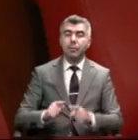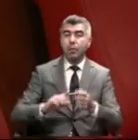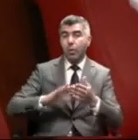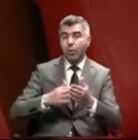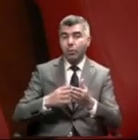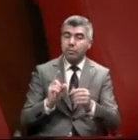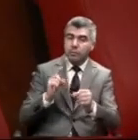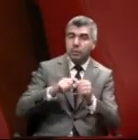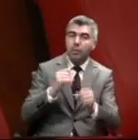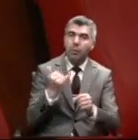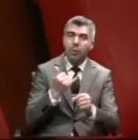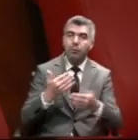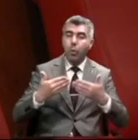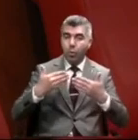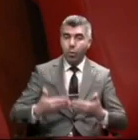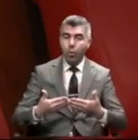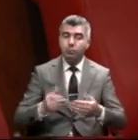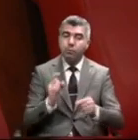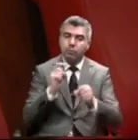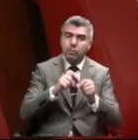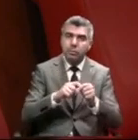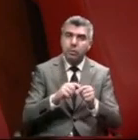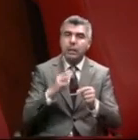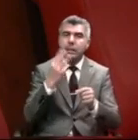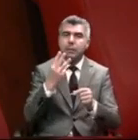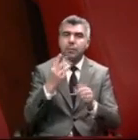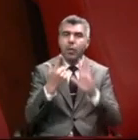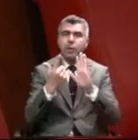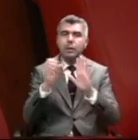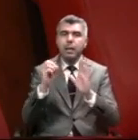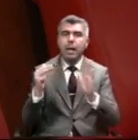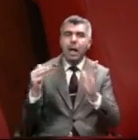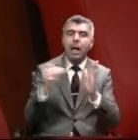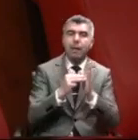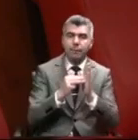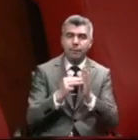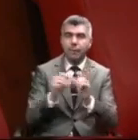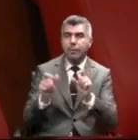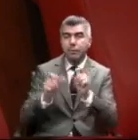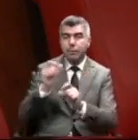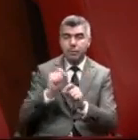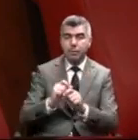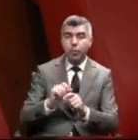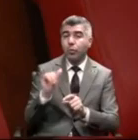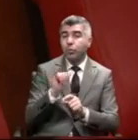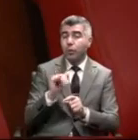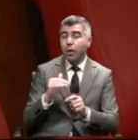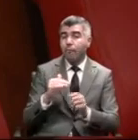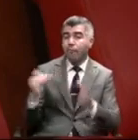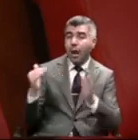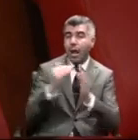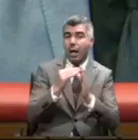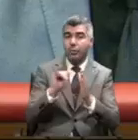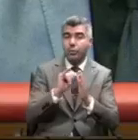وينخالف اليوم 370 الف في المقاول الذاتي ولكن في نهايه المطاف اللي